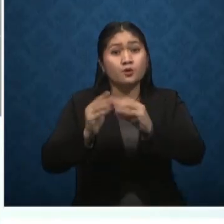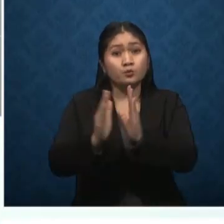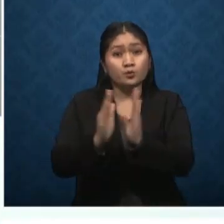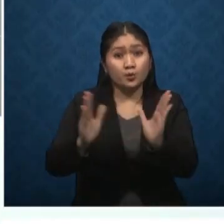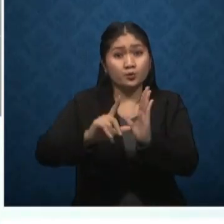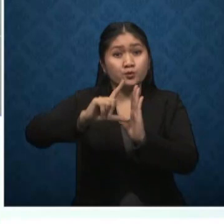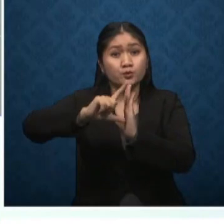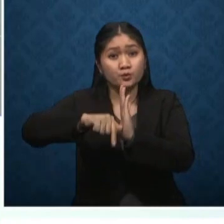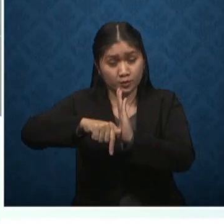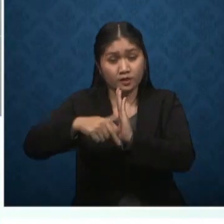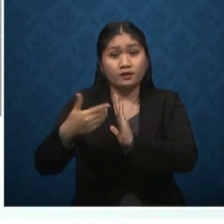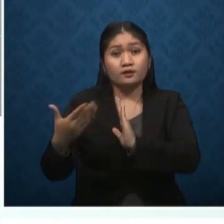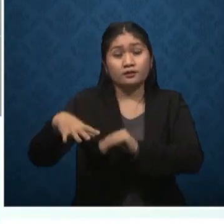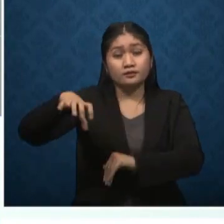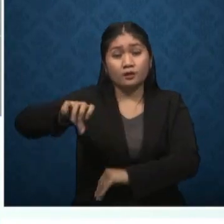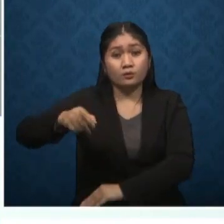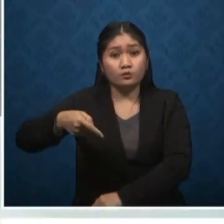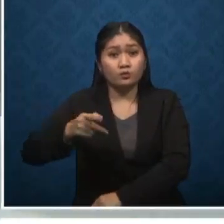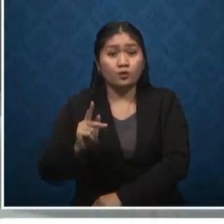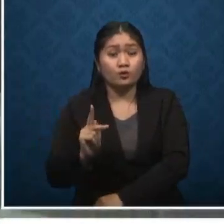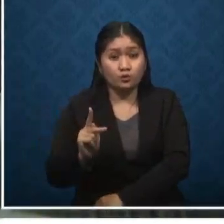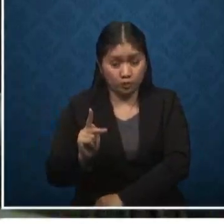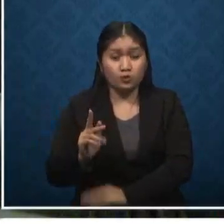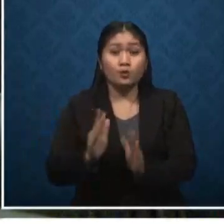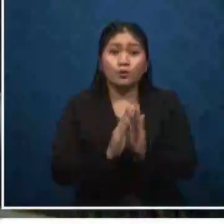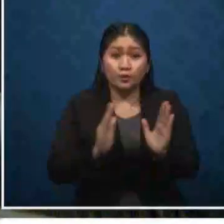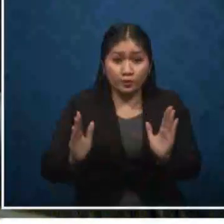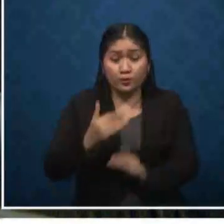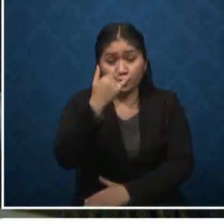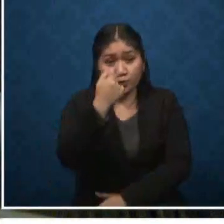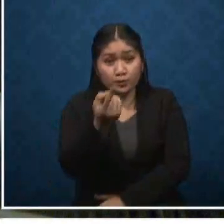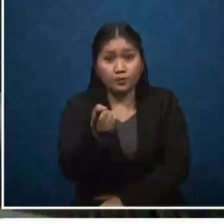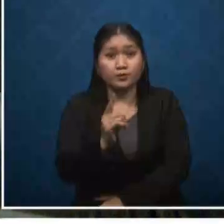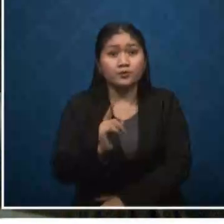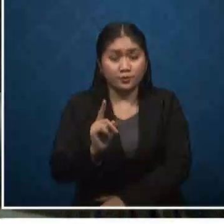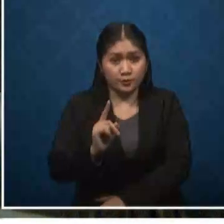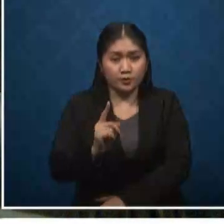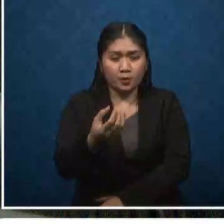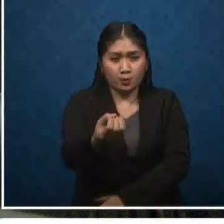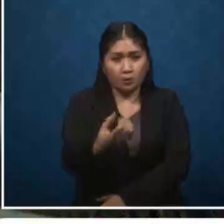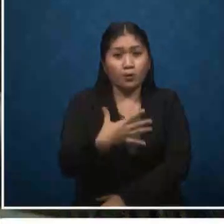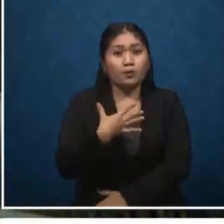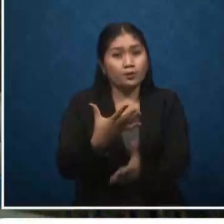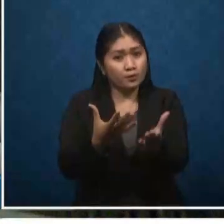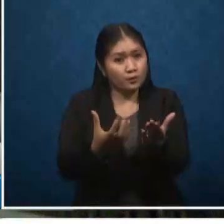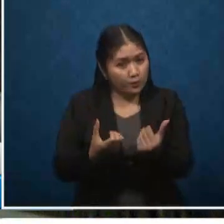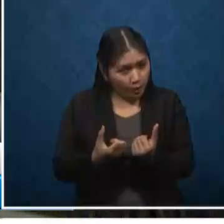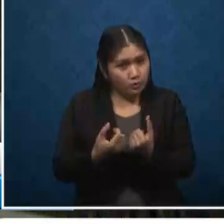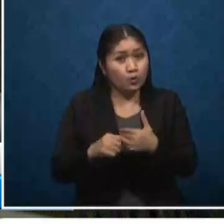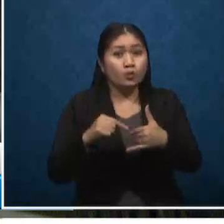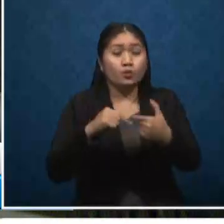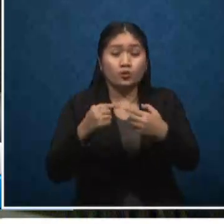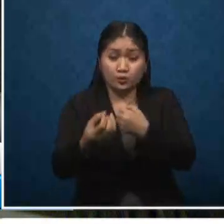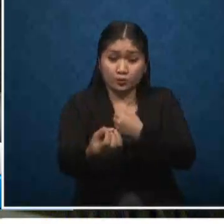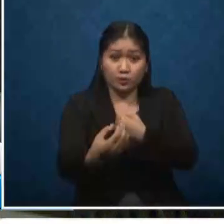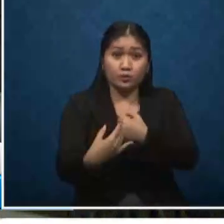าที่การสถาบันพระปกเกล้าเป็นอย่างยิ่งครับที่บอกว่าจะรับข้อเสนอ